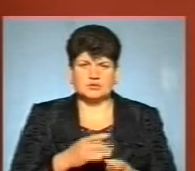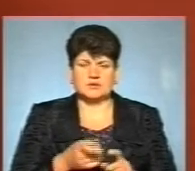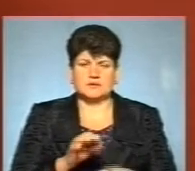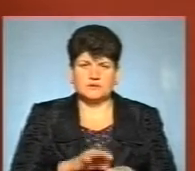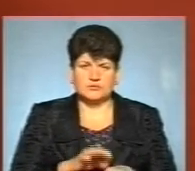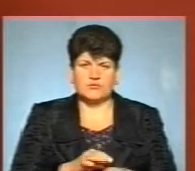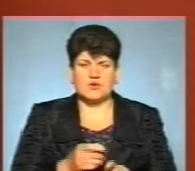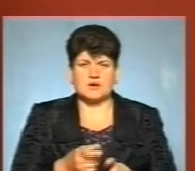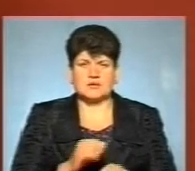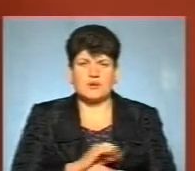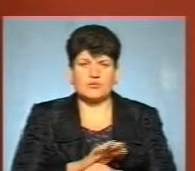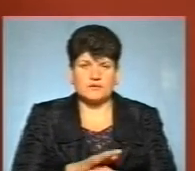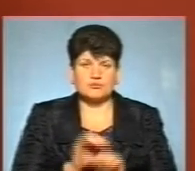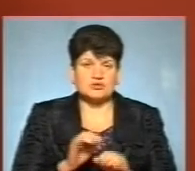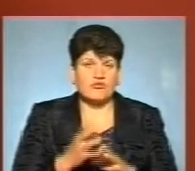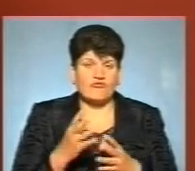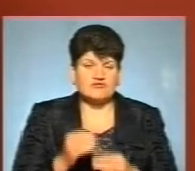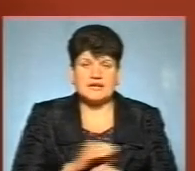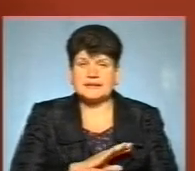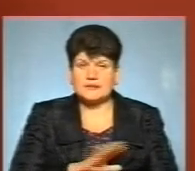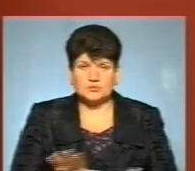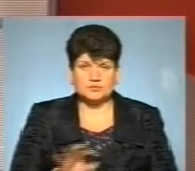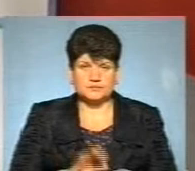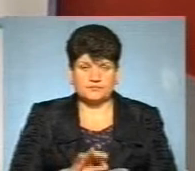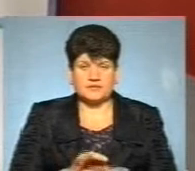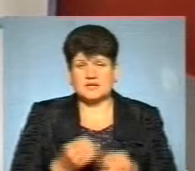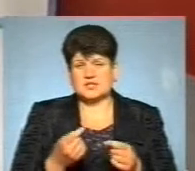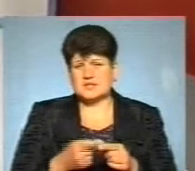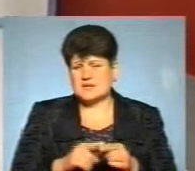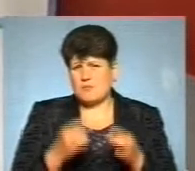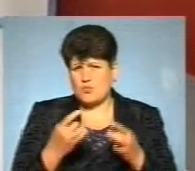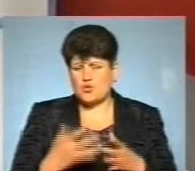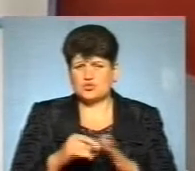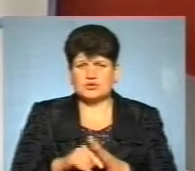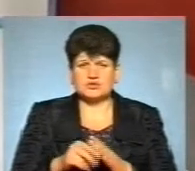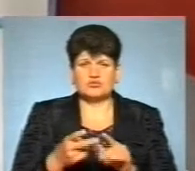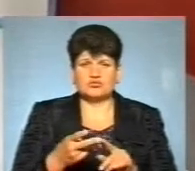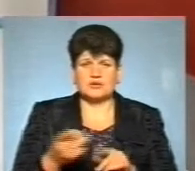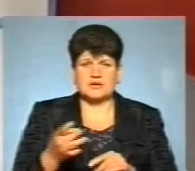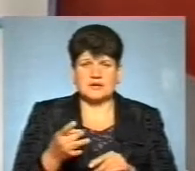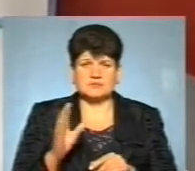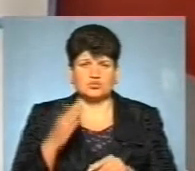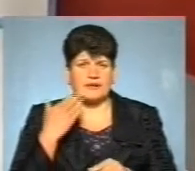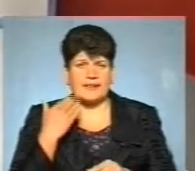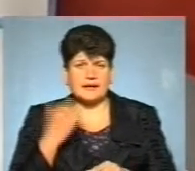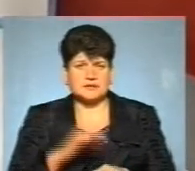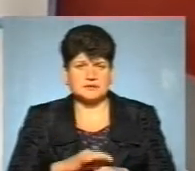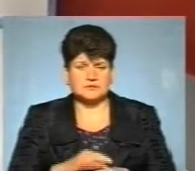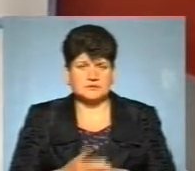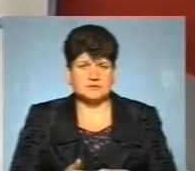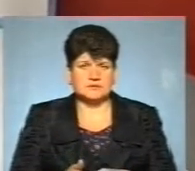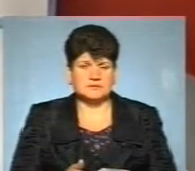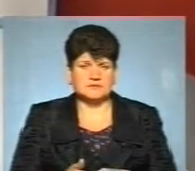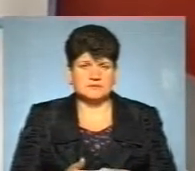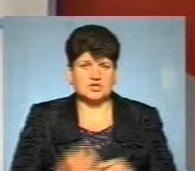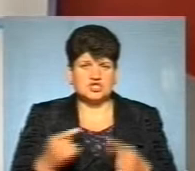коронавірусом і вже, можливо, вона не буде інфікована чи ні? Чи це просто означає, що, можливо, вдруге вона перенесе легше це захворювання,